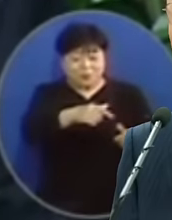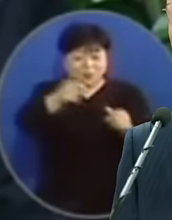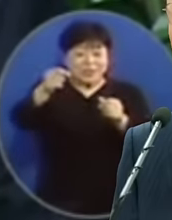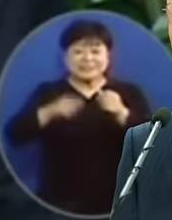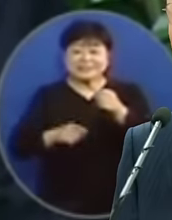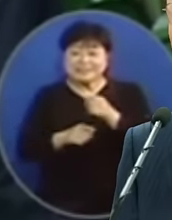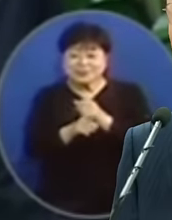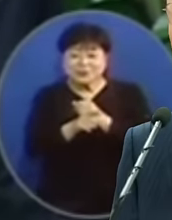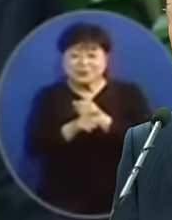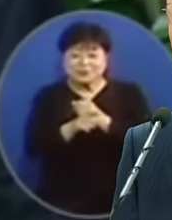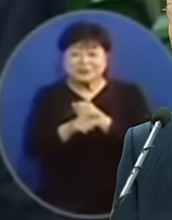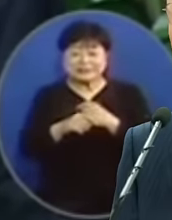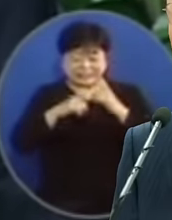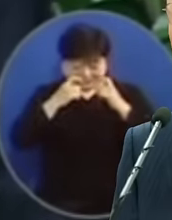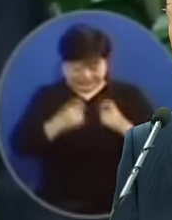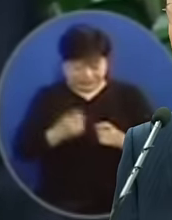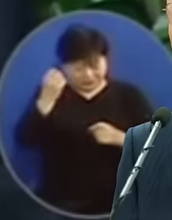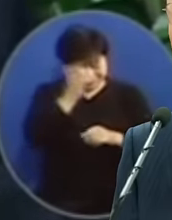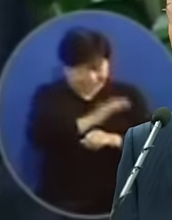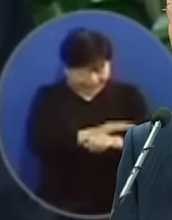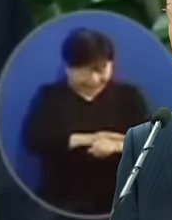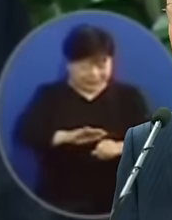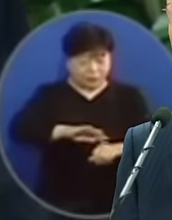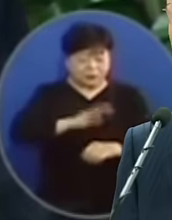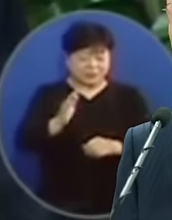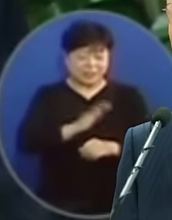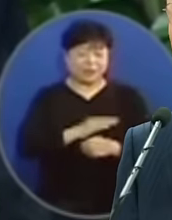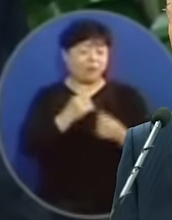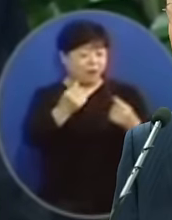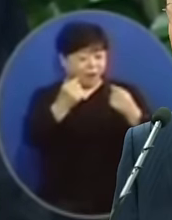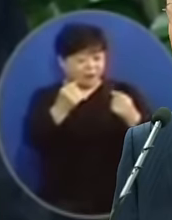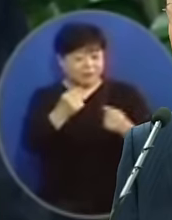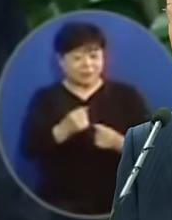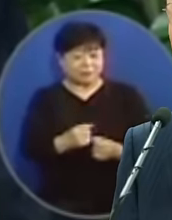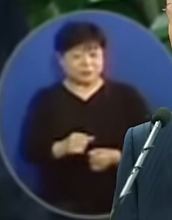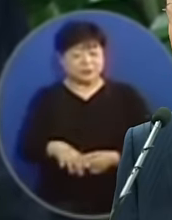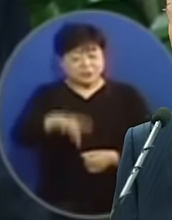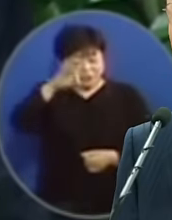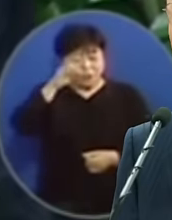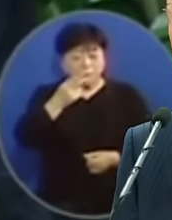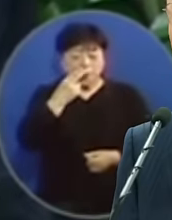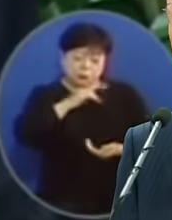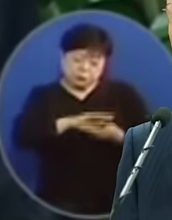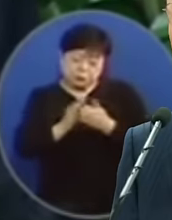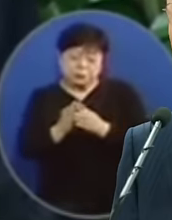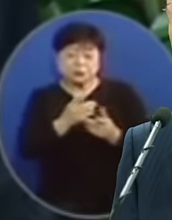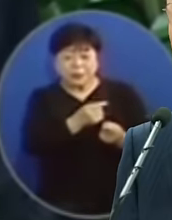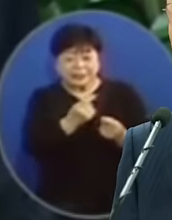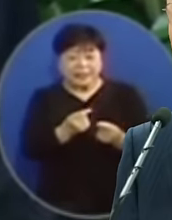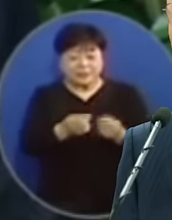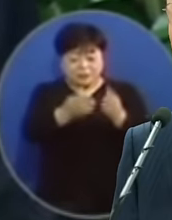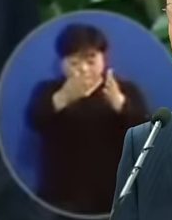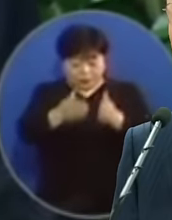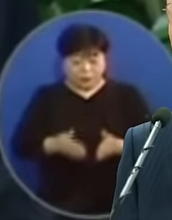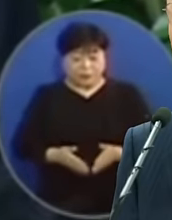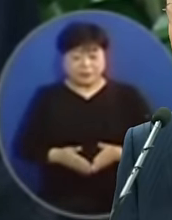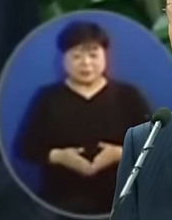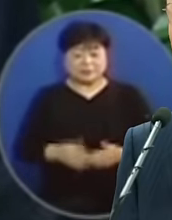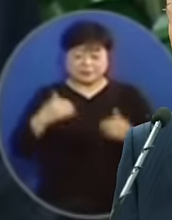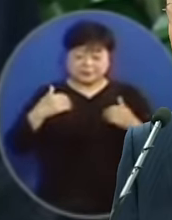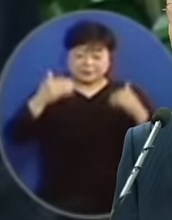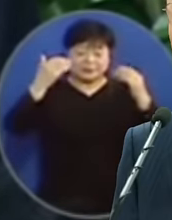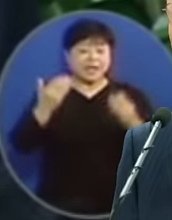것은 여러분 자신이 영혼이 잘 되고 범사에 잘 되고 강건한 것은 초보적인 것입니다. 그를 통해서